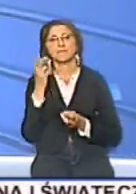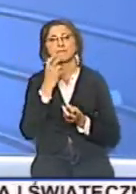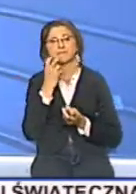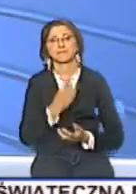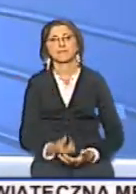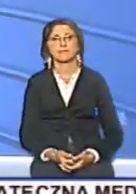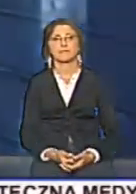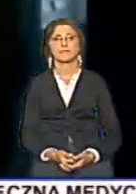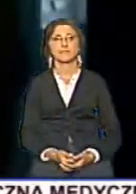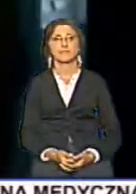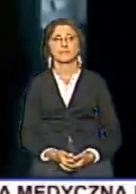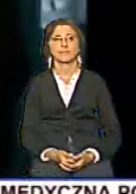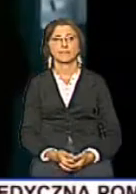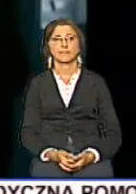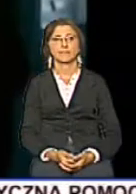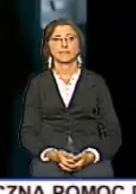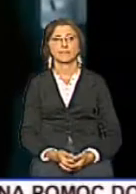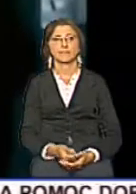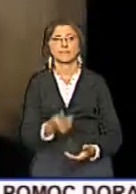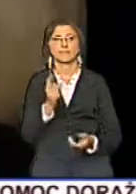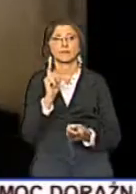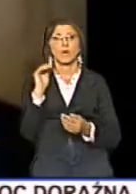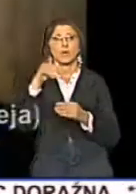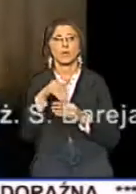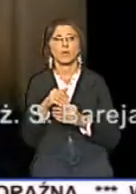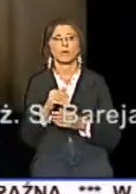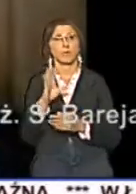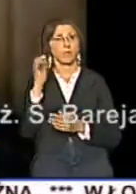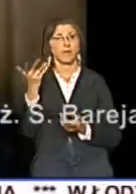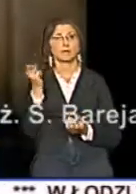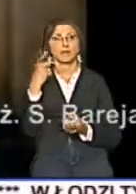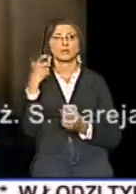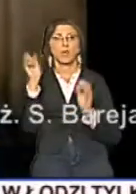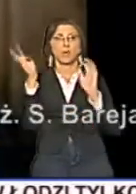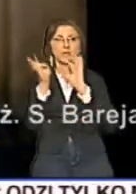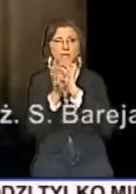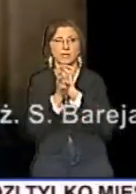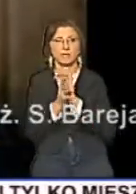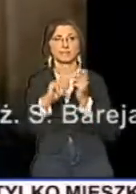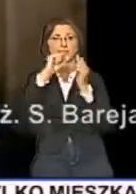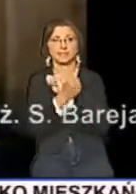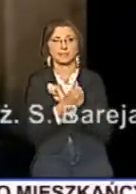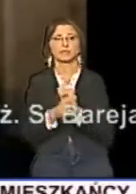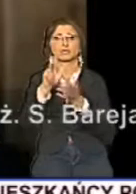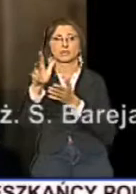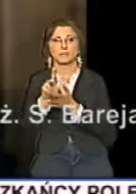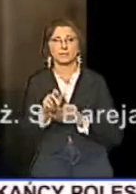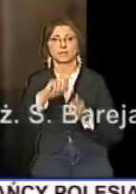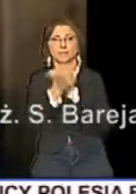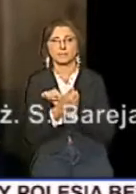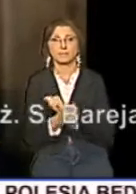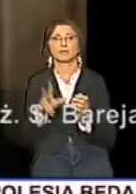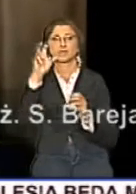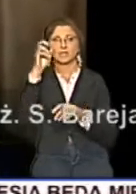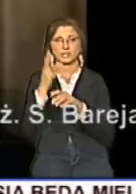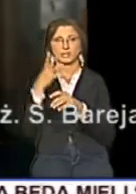Paweł Śpiechowicz. A prędkość mam z górki, bo tak. 119, przesiadka w 13, przesiadka